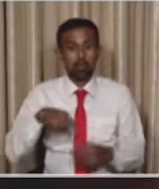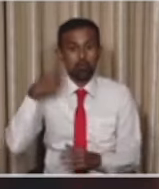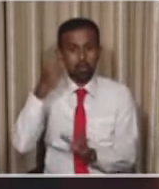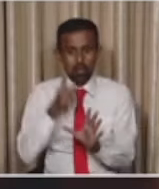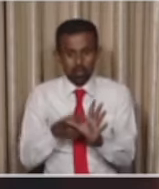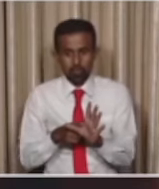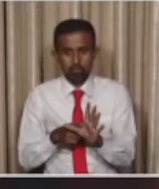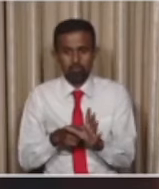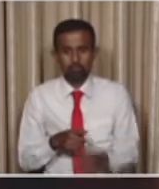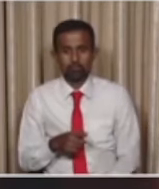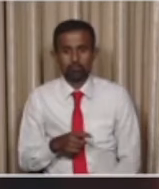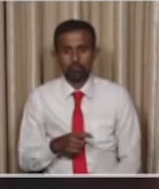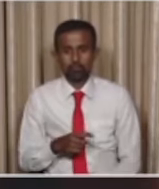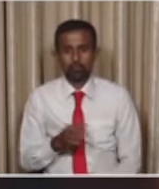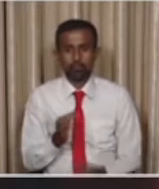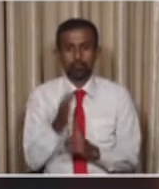අවුරුද්දේ තිබ්බම